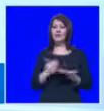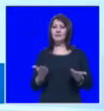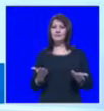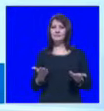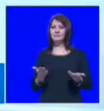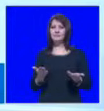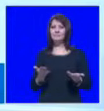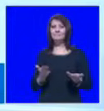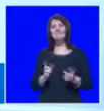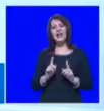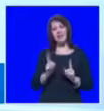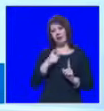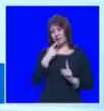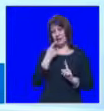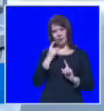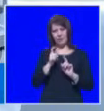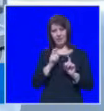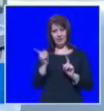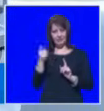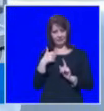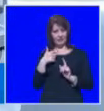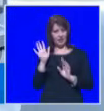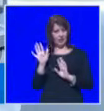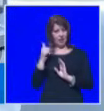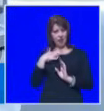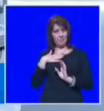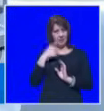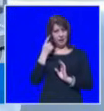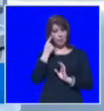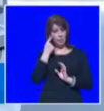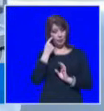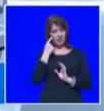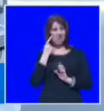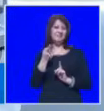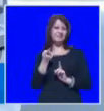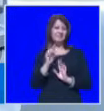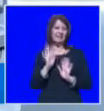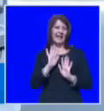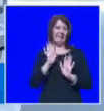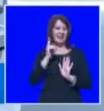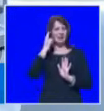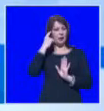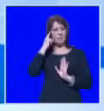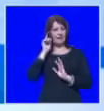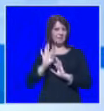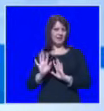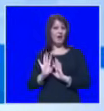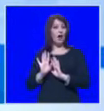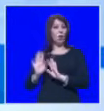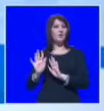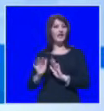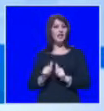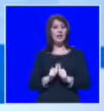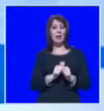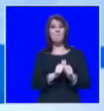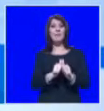спекулираме по темата. Имате ли подозрения вие? Дори не искам да забавлявам с такива мисли. От вашите некоалиционни